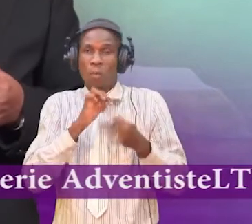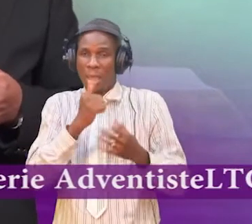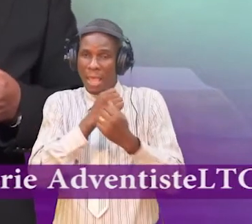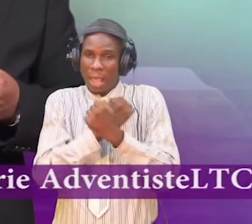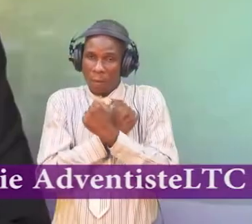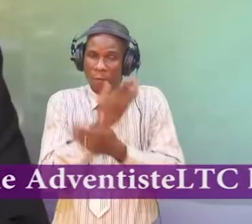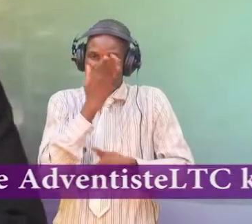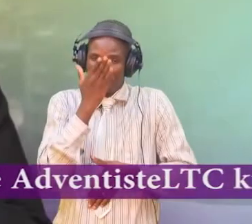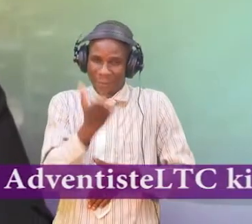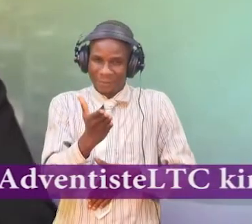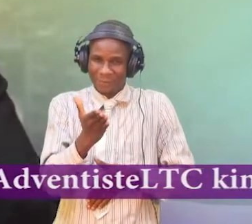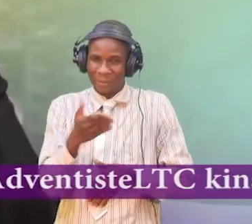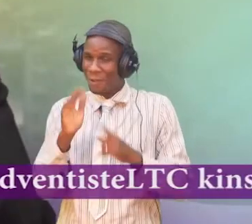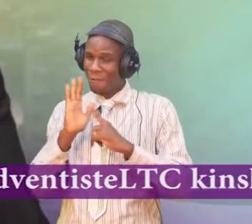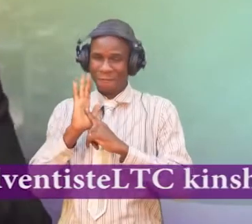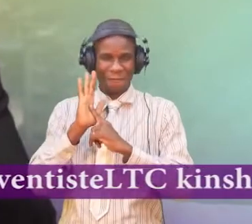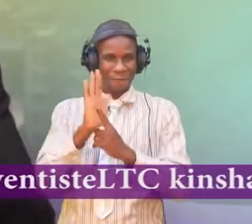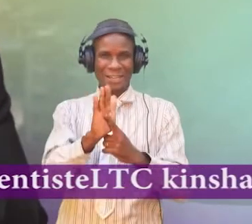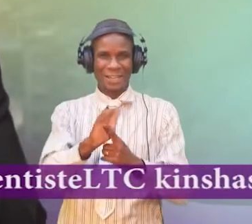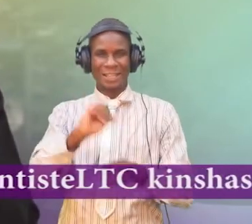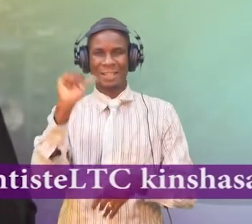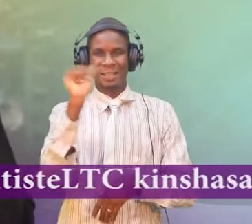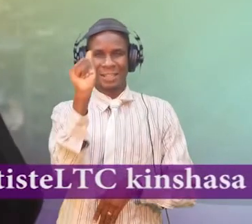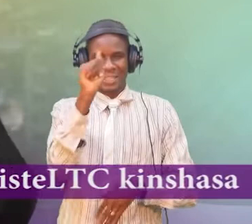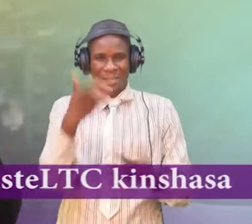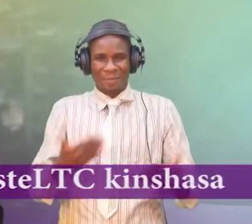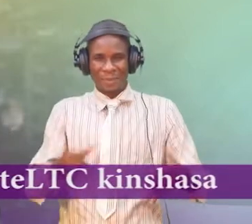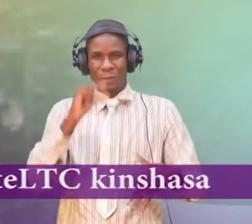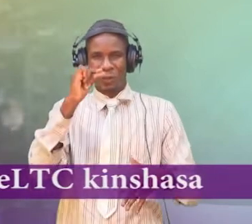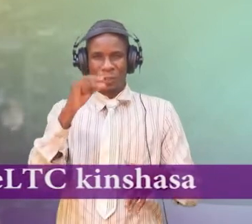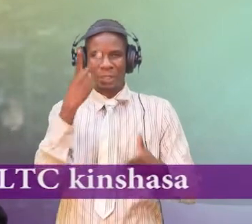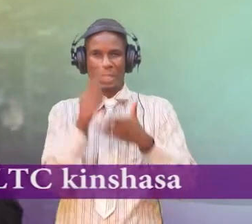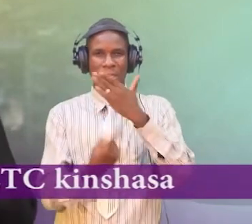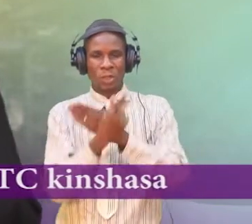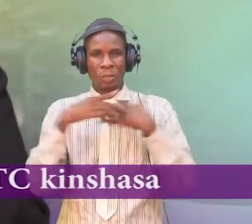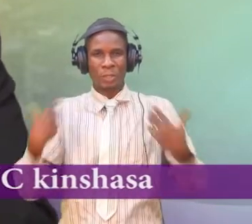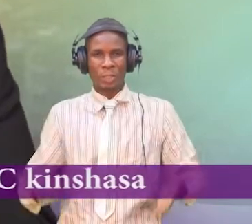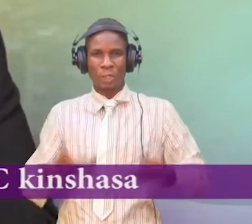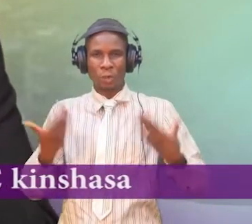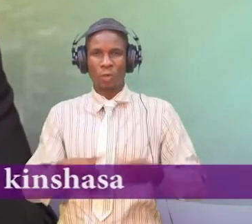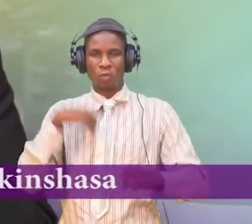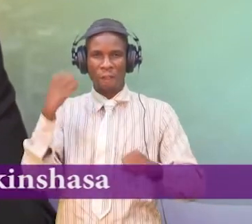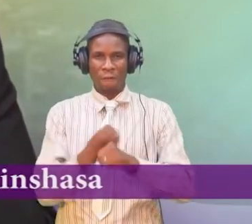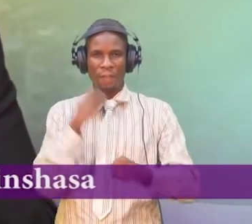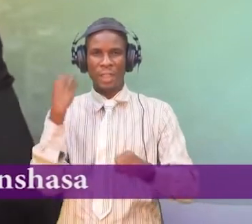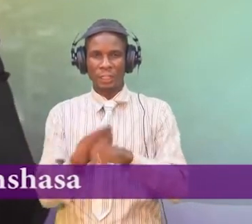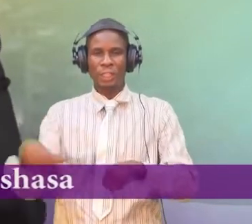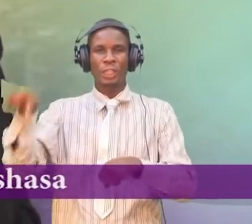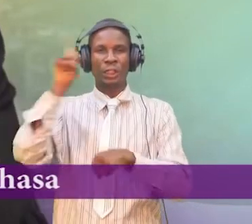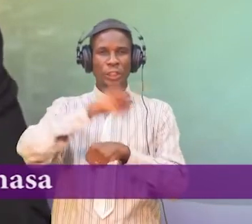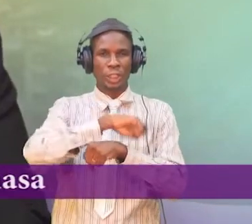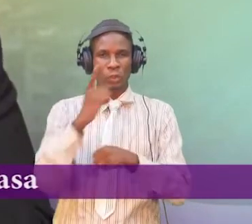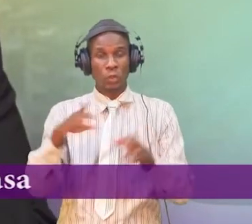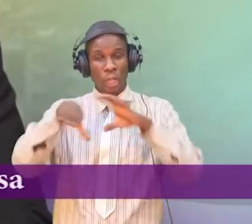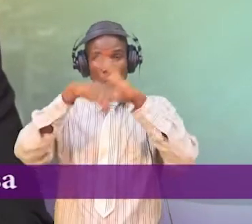mike tolobeli ya wate. Tala biloko oyo zomi oyo babala ni ya esengo basala ka mokolo na mokolo.